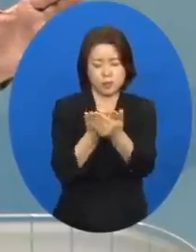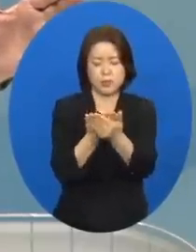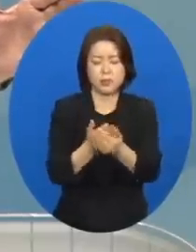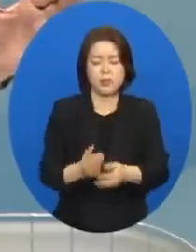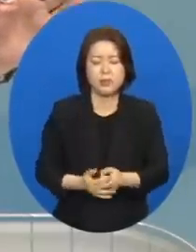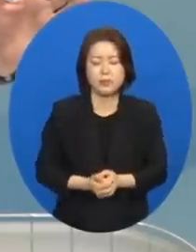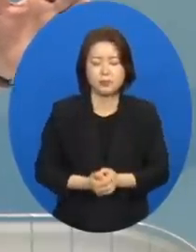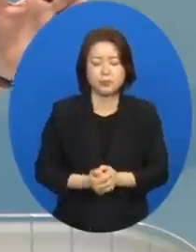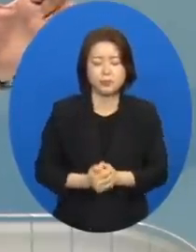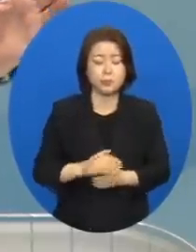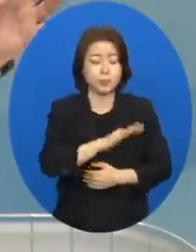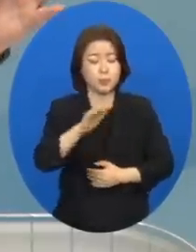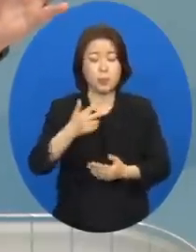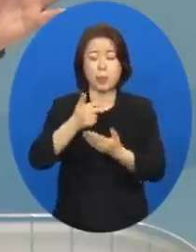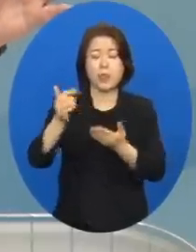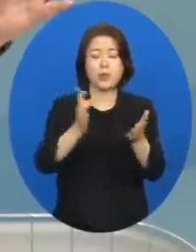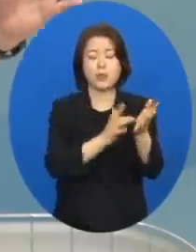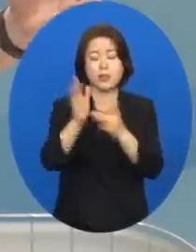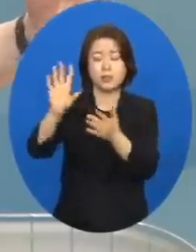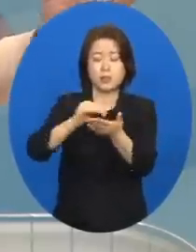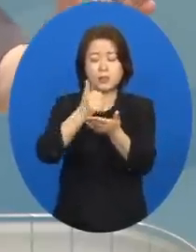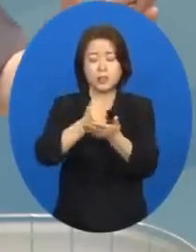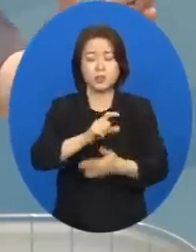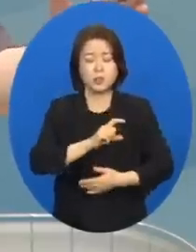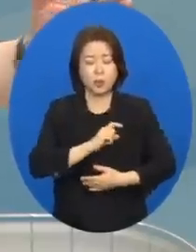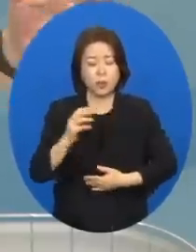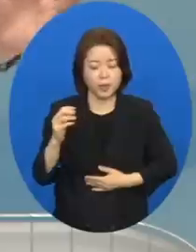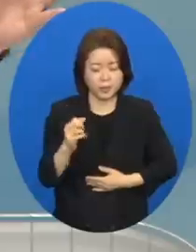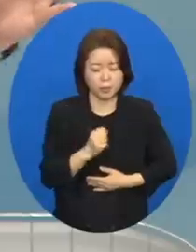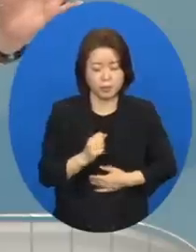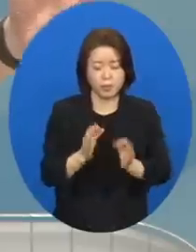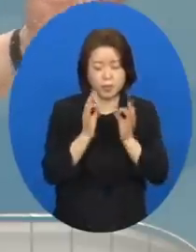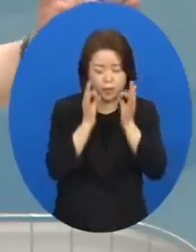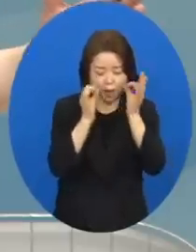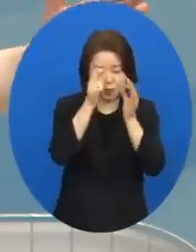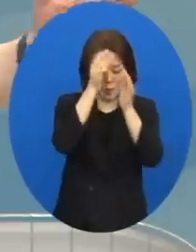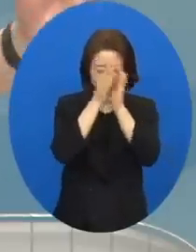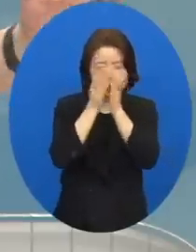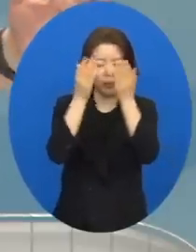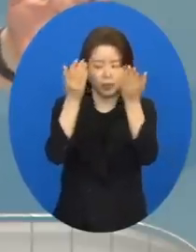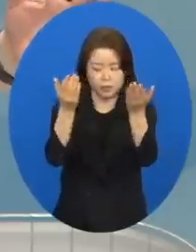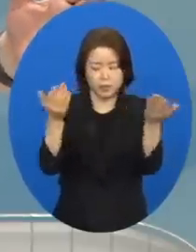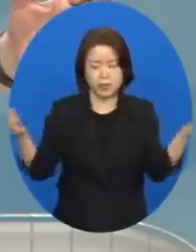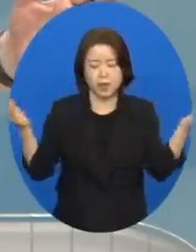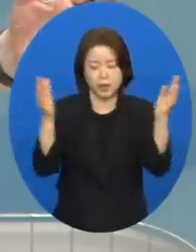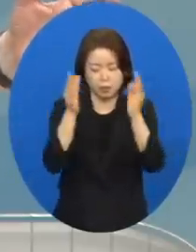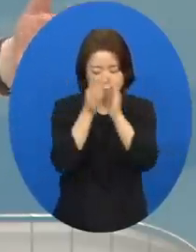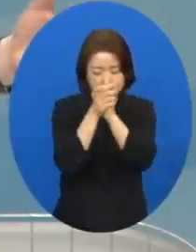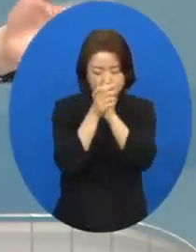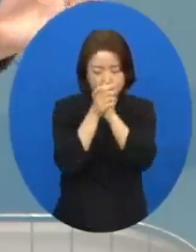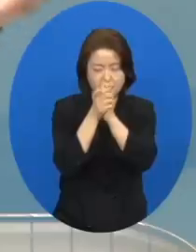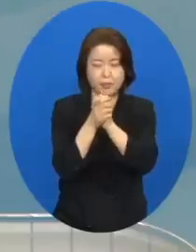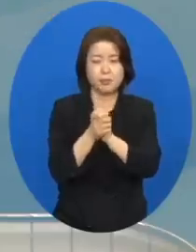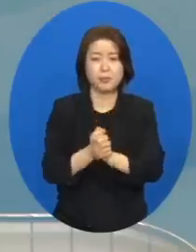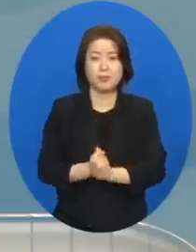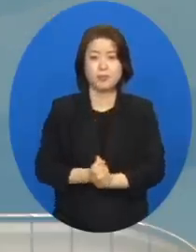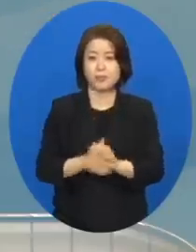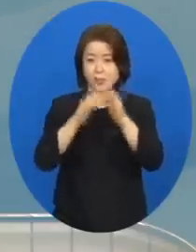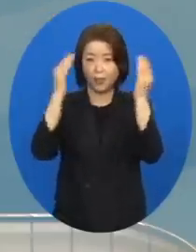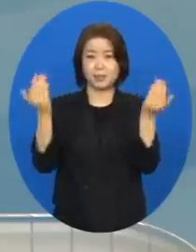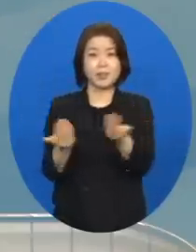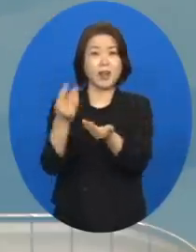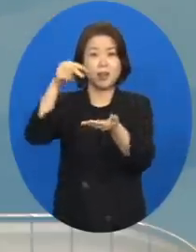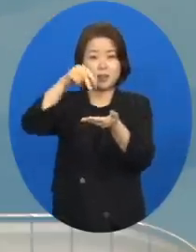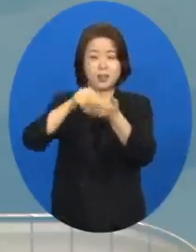하옵소서. 우리 주 예수 그리스도 이름으로 간절히 기도합니다. 아멘. 우리 다